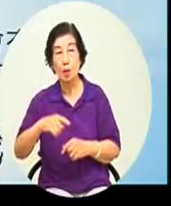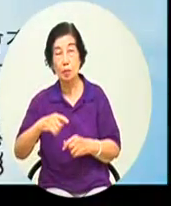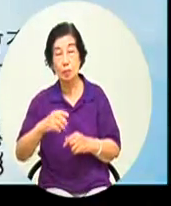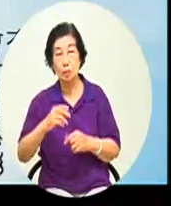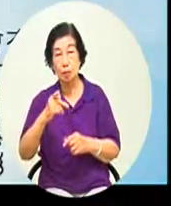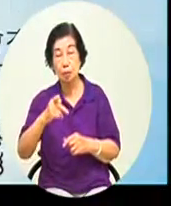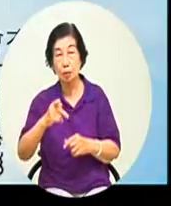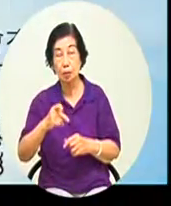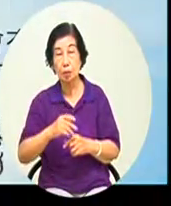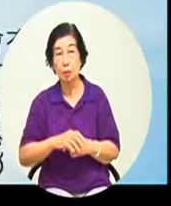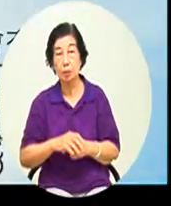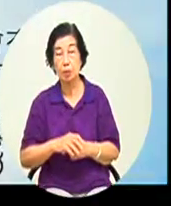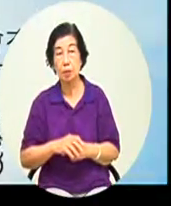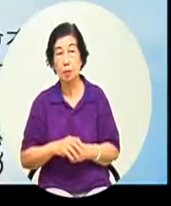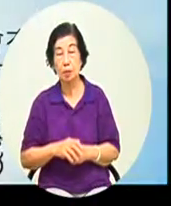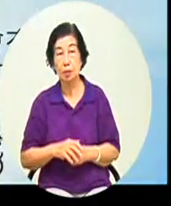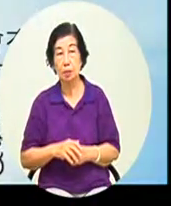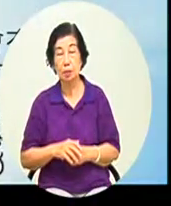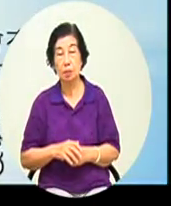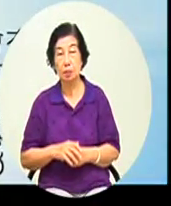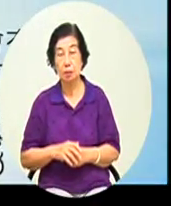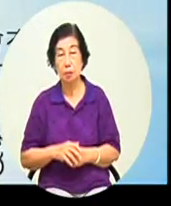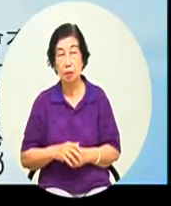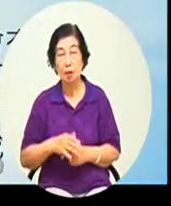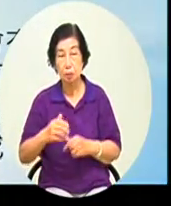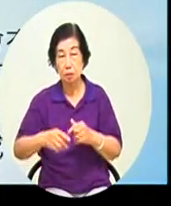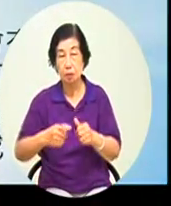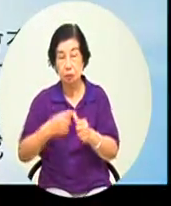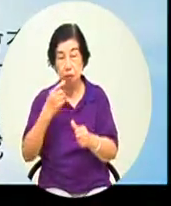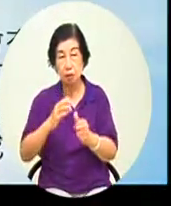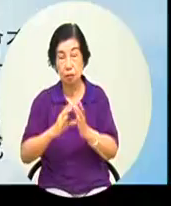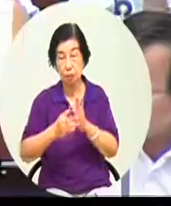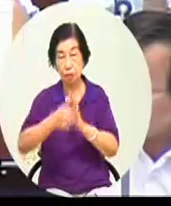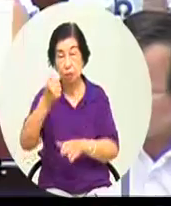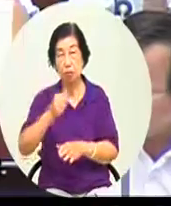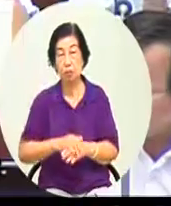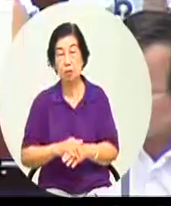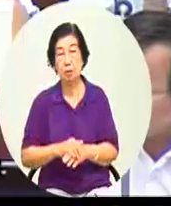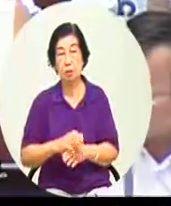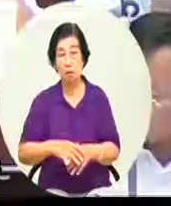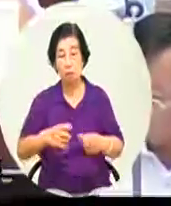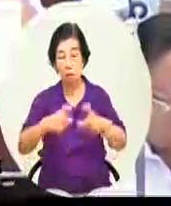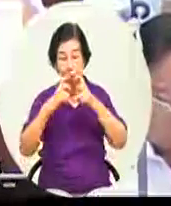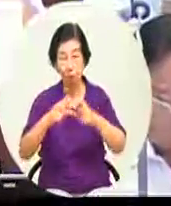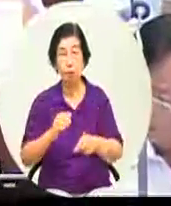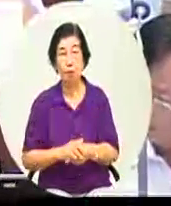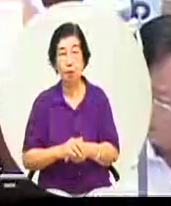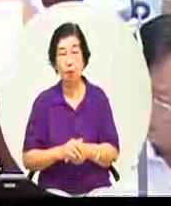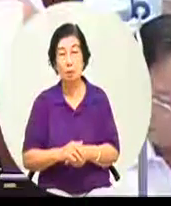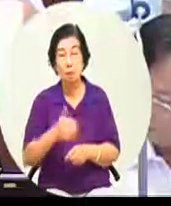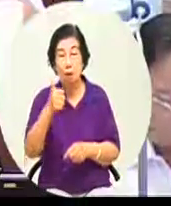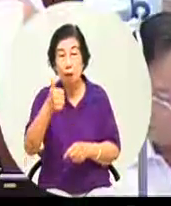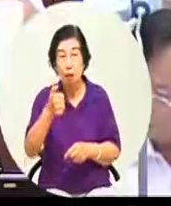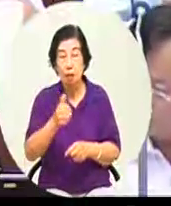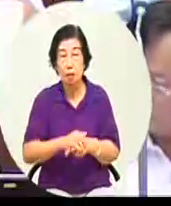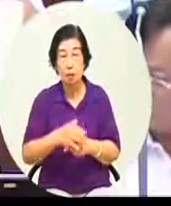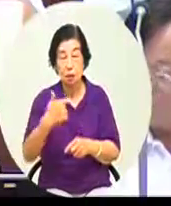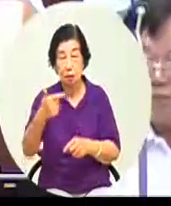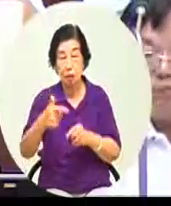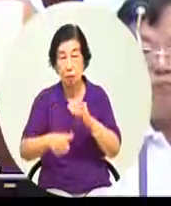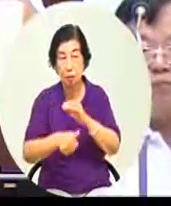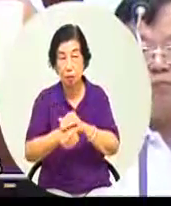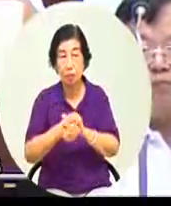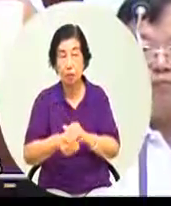的。 东东哥，龙宝店。 好，谢谢主席，谢谢林议员哈。那也感谢林议员对于六龟观光的这个关心哈。其实长期以